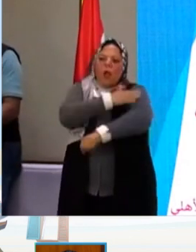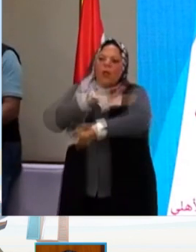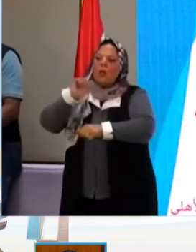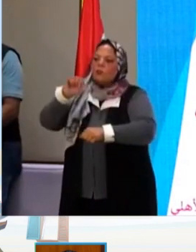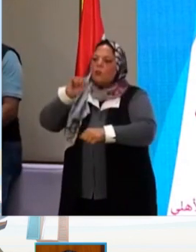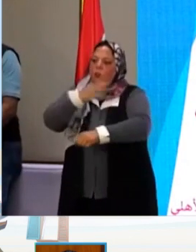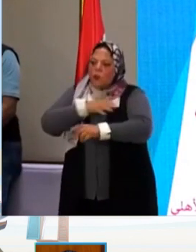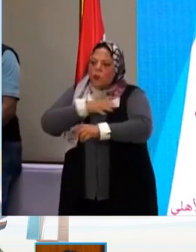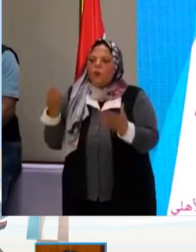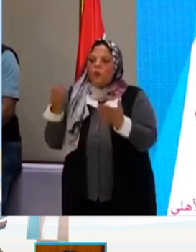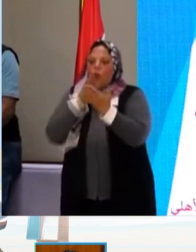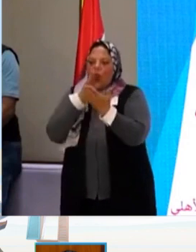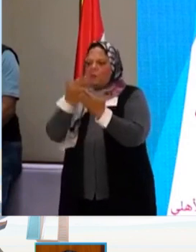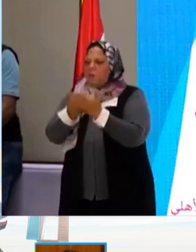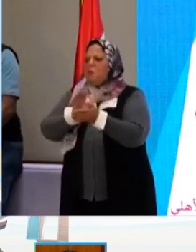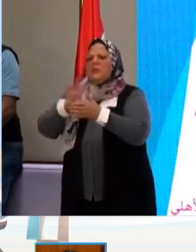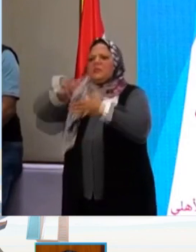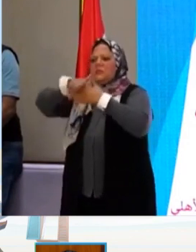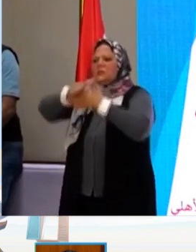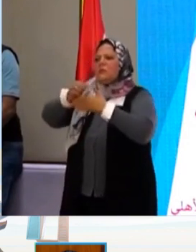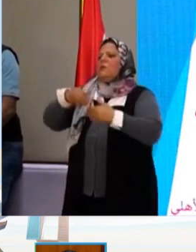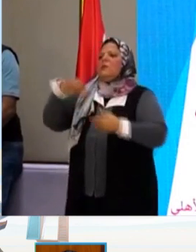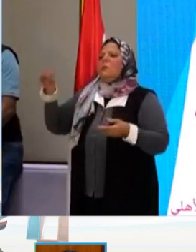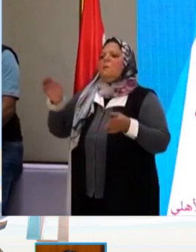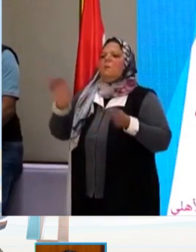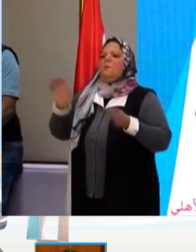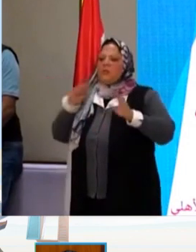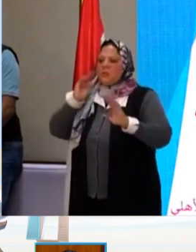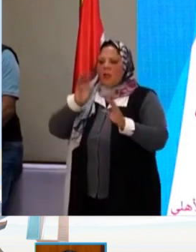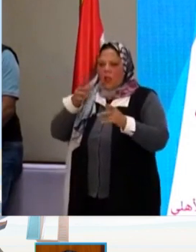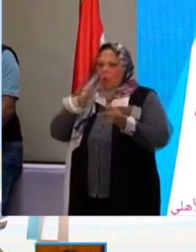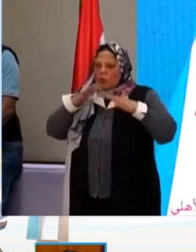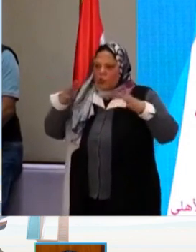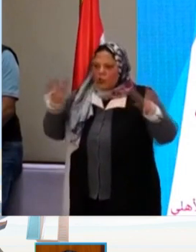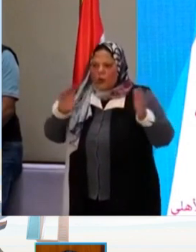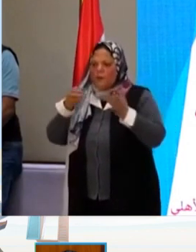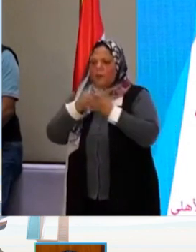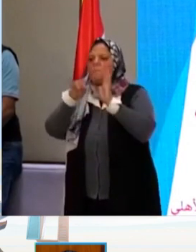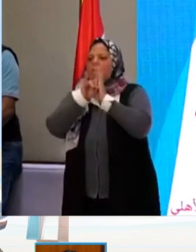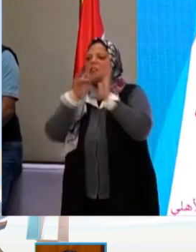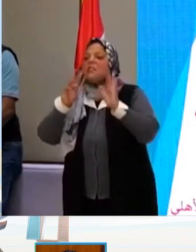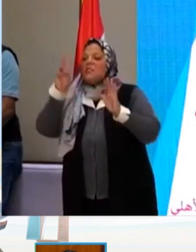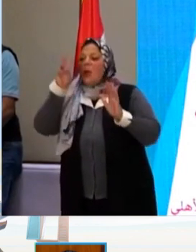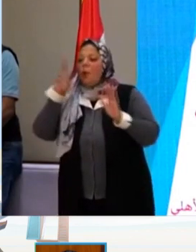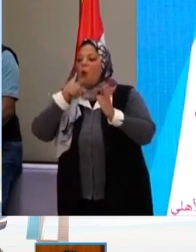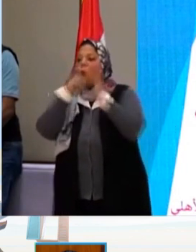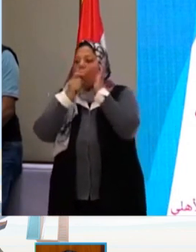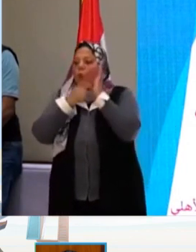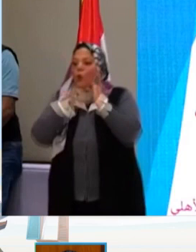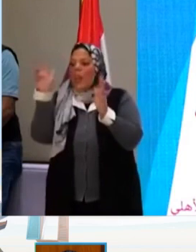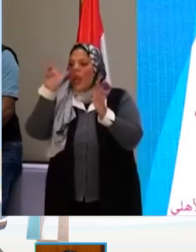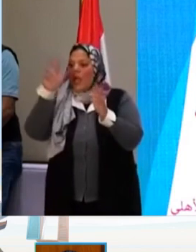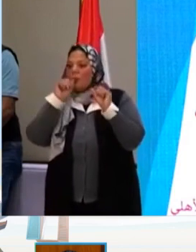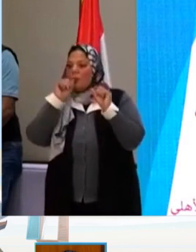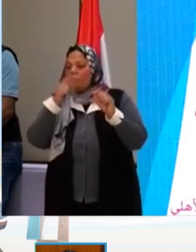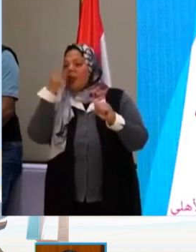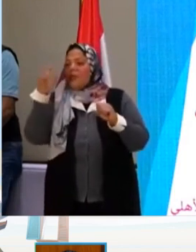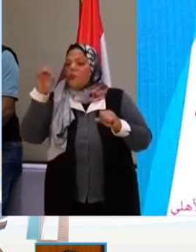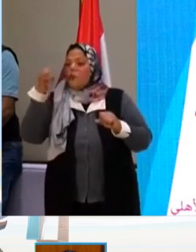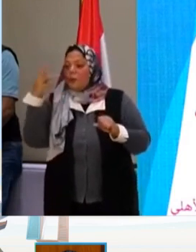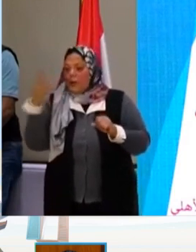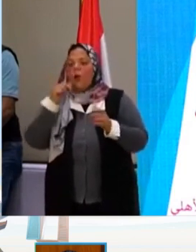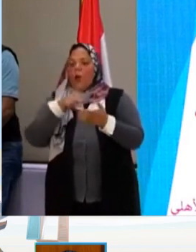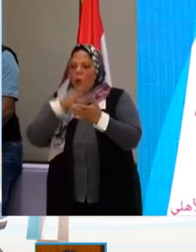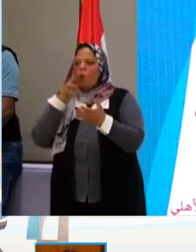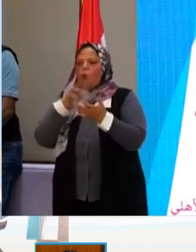المنظومه الالكترونيه، وده نهج جديد ما بتنتهجه وزاره التضامن الاجتماعي فيما يخص التحول الرقمي لمؤسسات العمل الاهلي، طالما